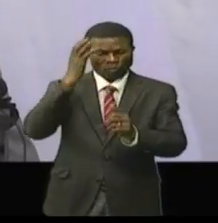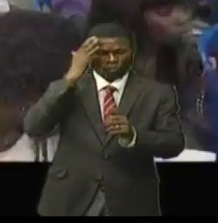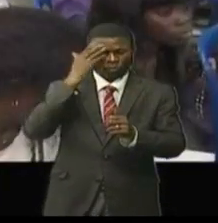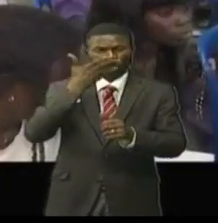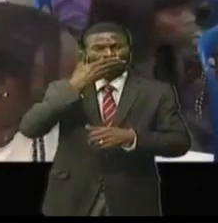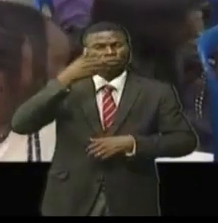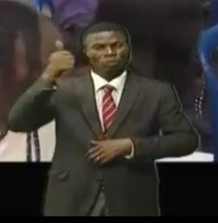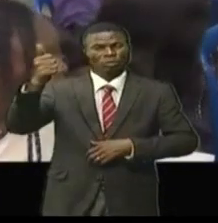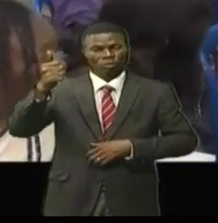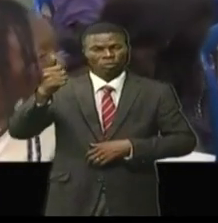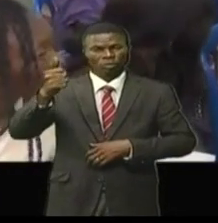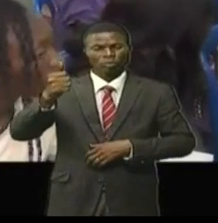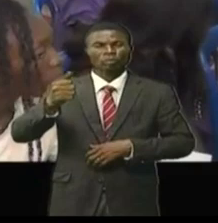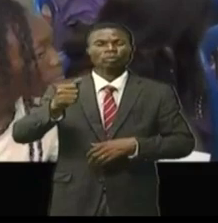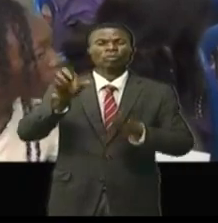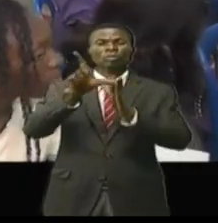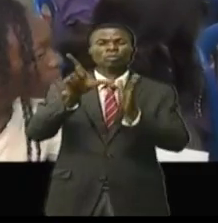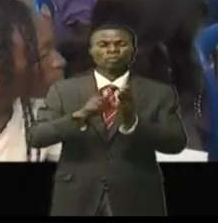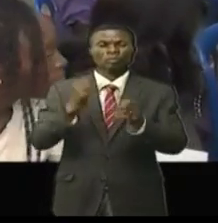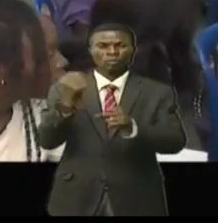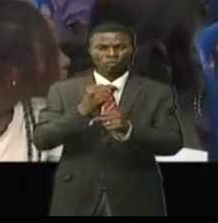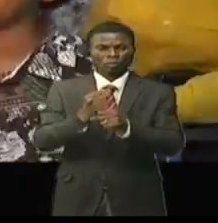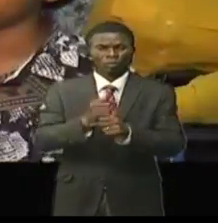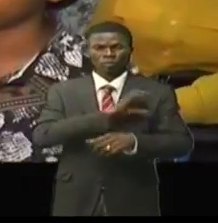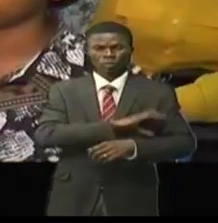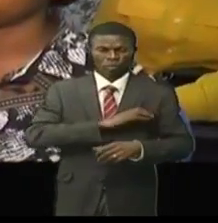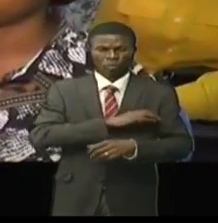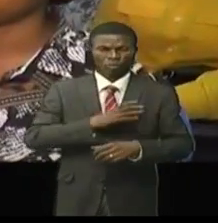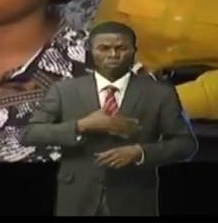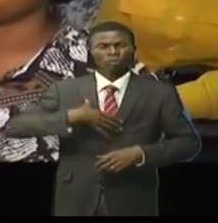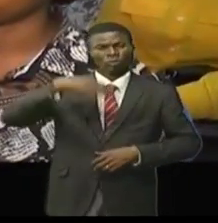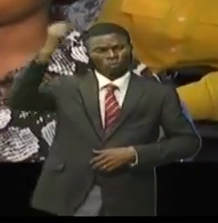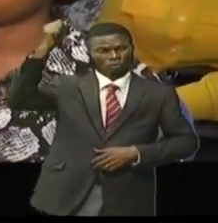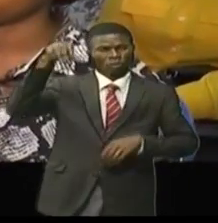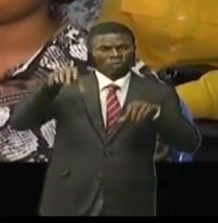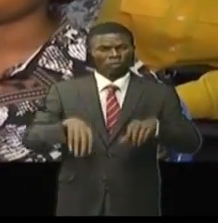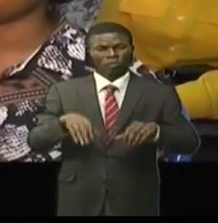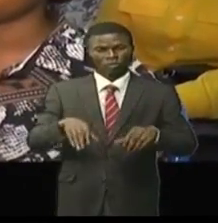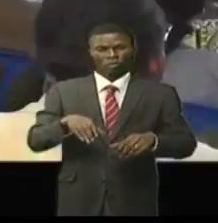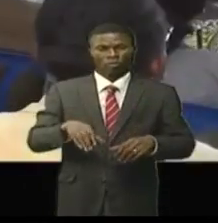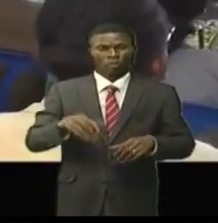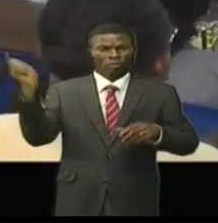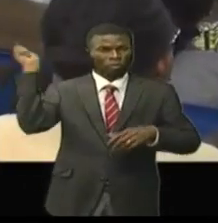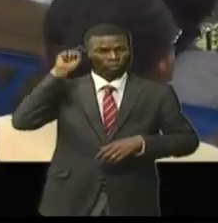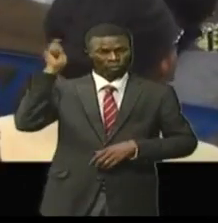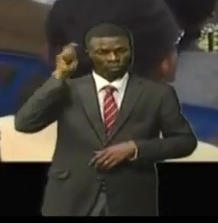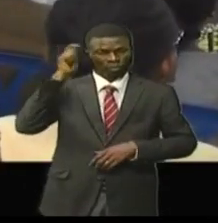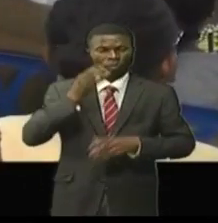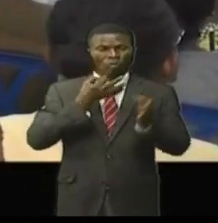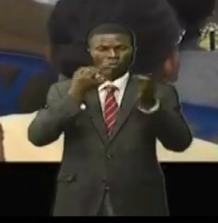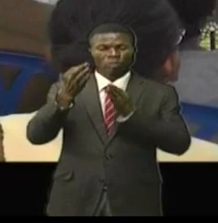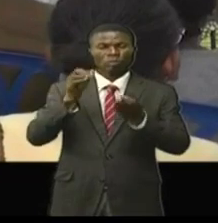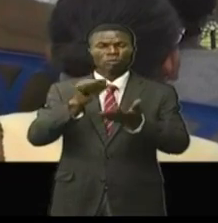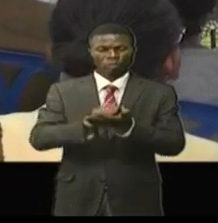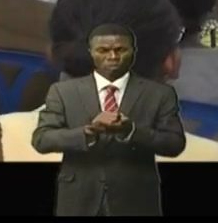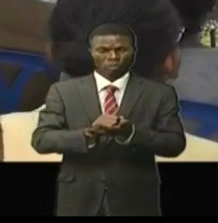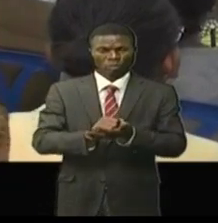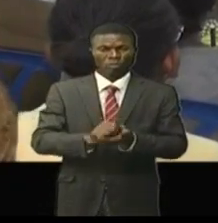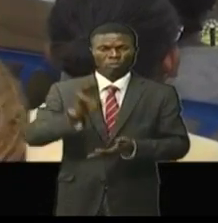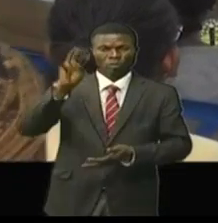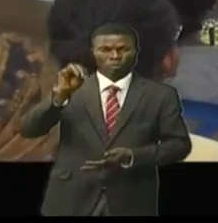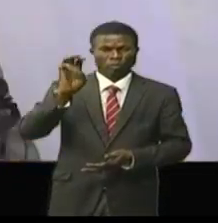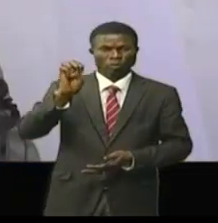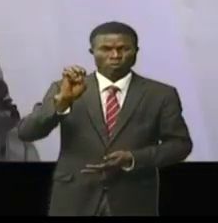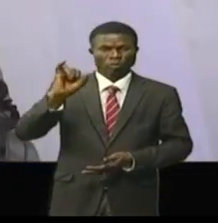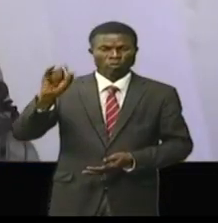l'excellence et de l'éthique, caractéristiques des élites du pays, a fait savoir le professeur Émile Ngoïka Songo, directeur